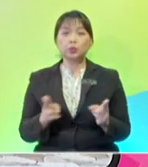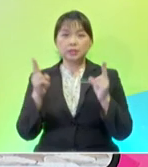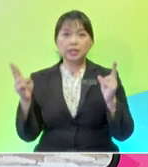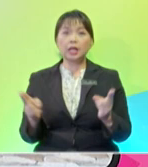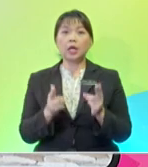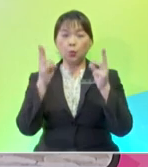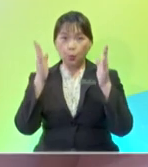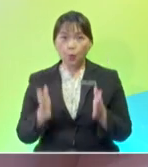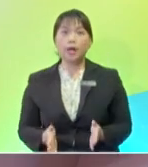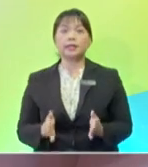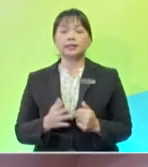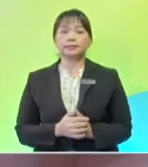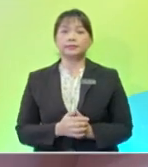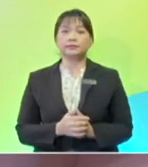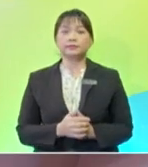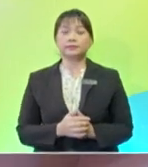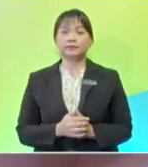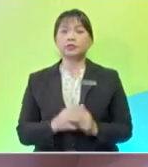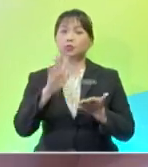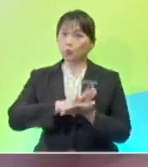ini sebenarnya hari Kamis